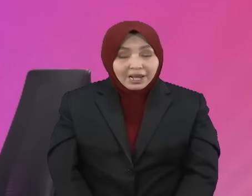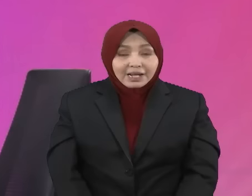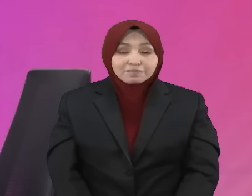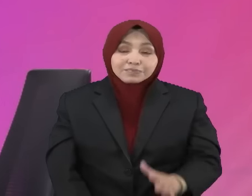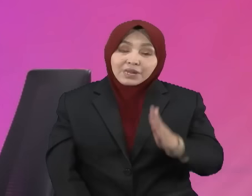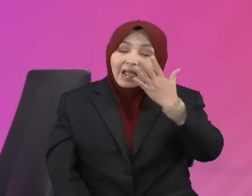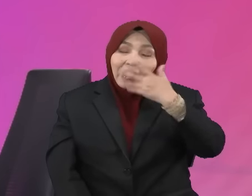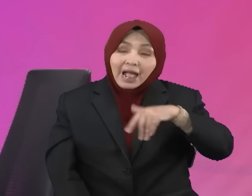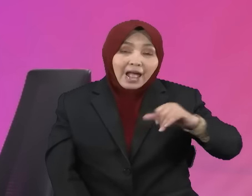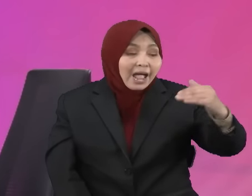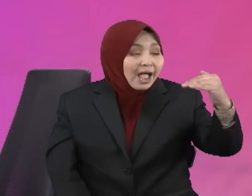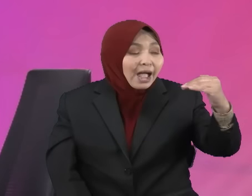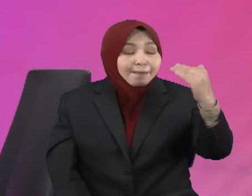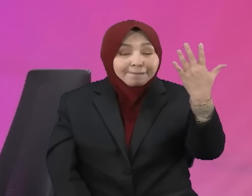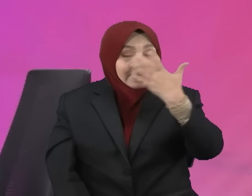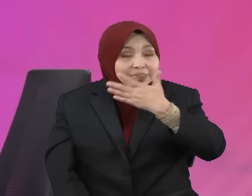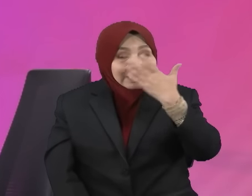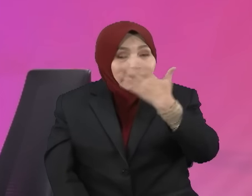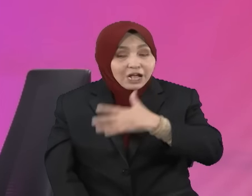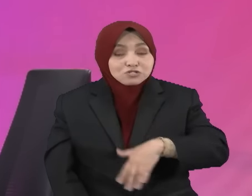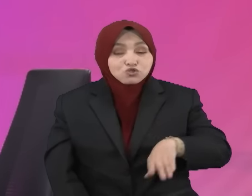pedas. Qul